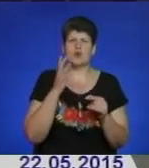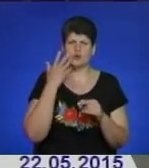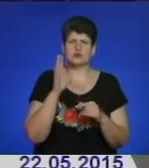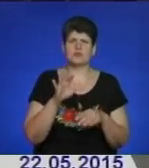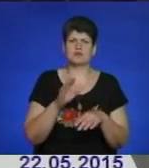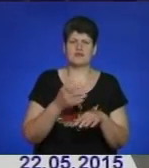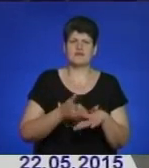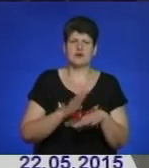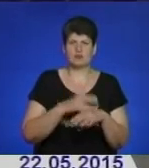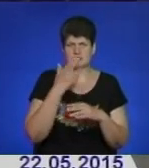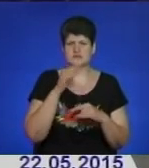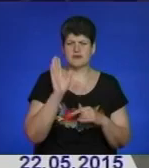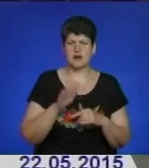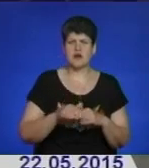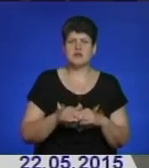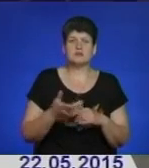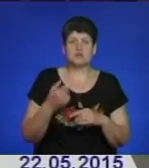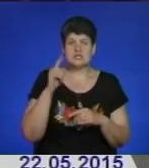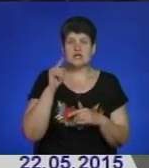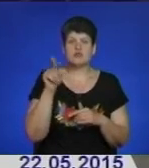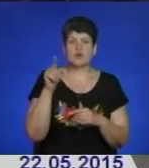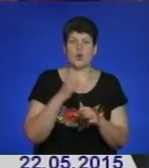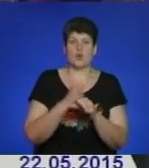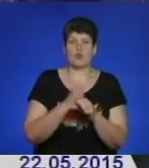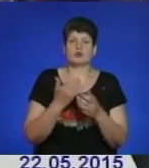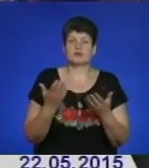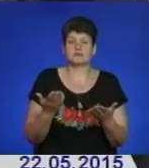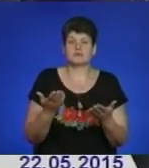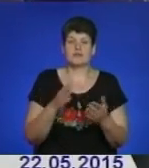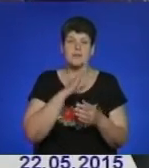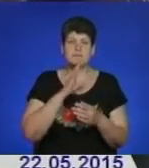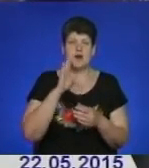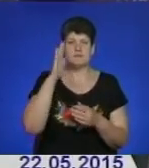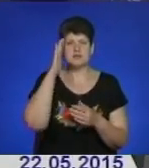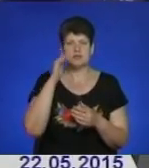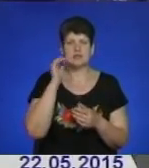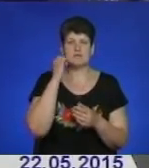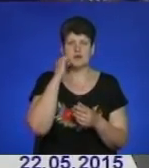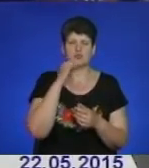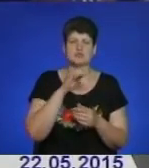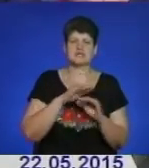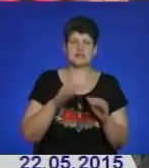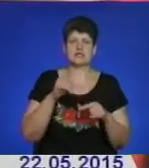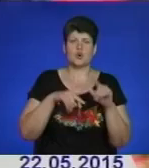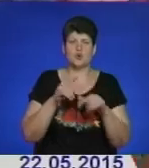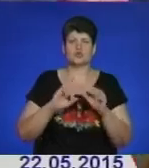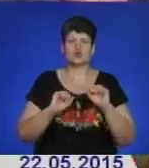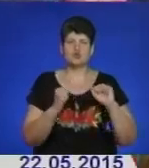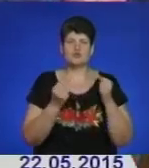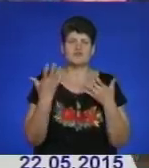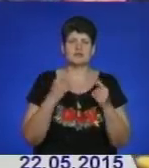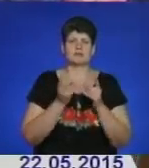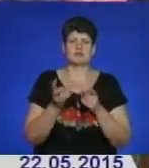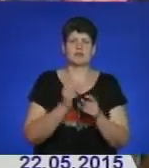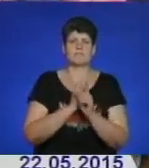ти привикаєш до того, тому що, знаєш, у нього така робота. Мами, тати, бабусі, діти, родичі та друзі – усі прийшли